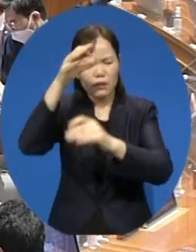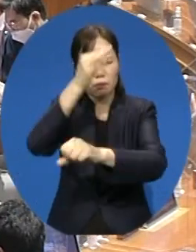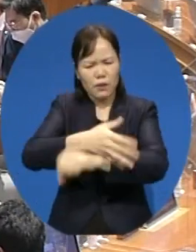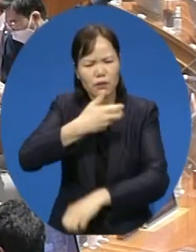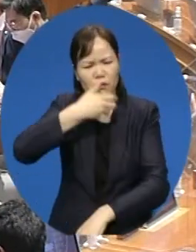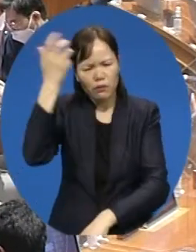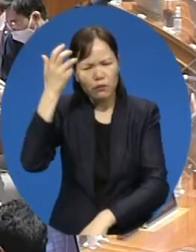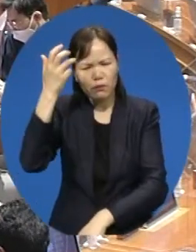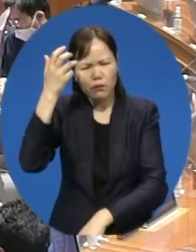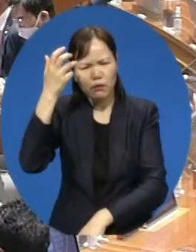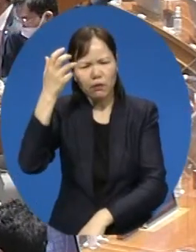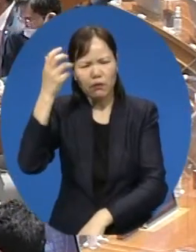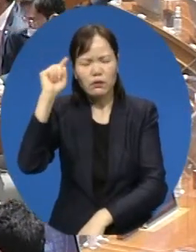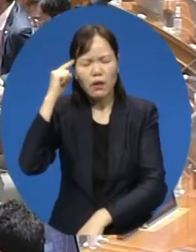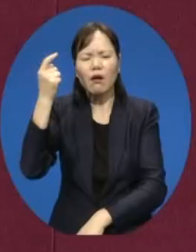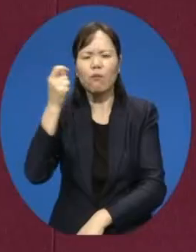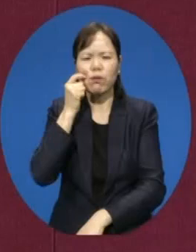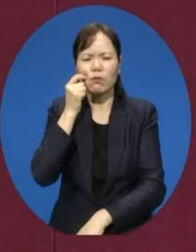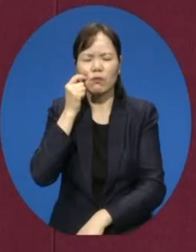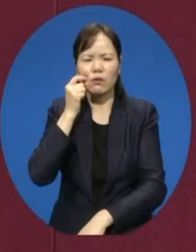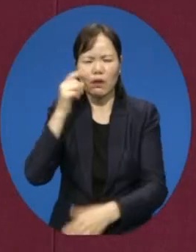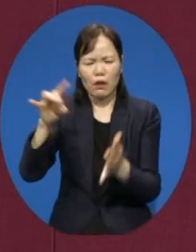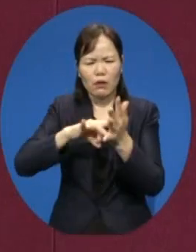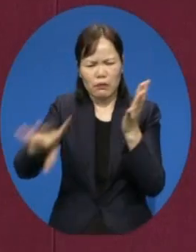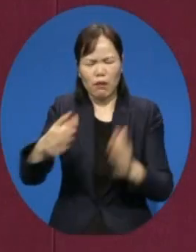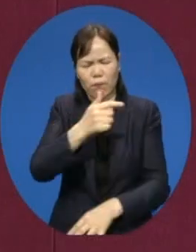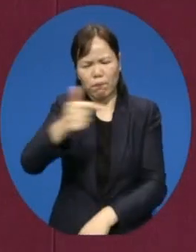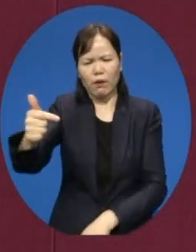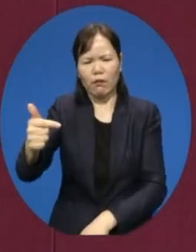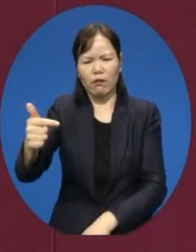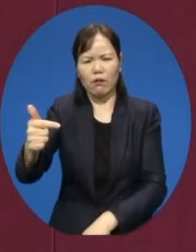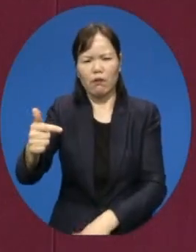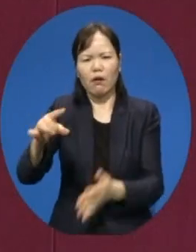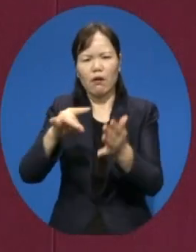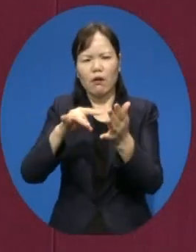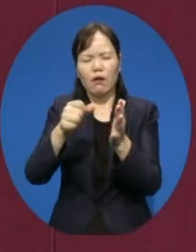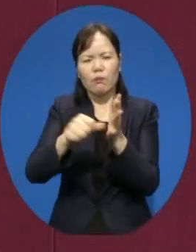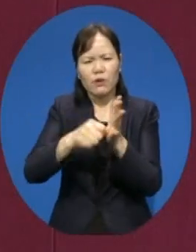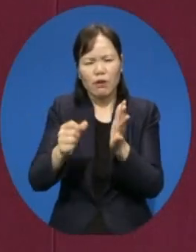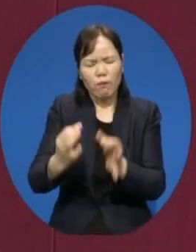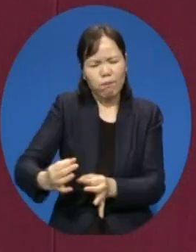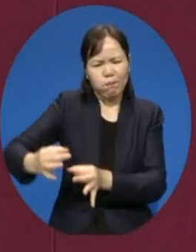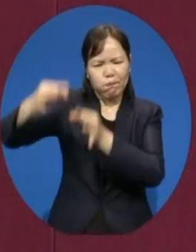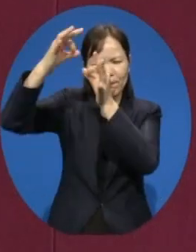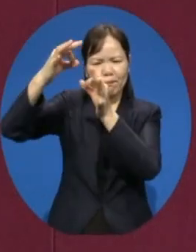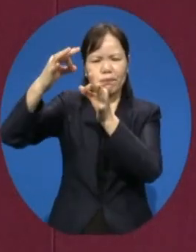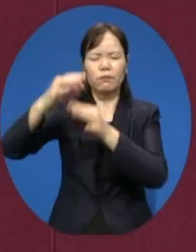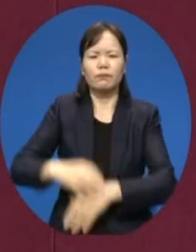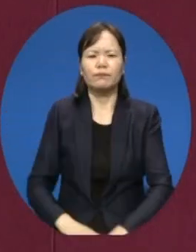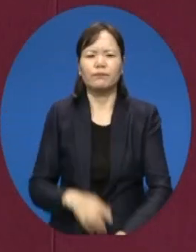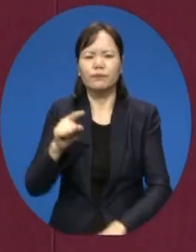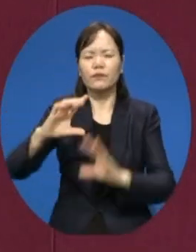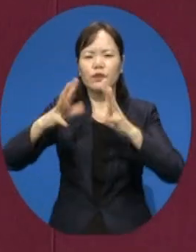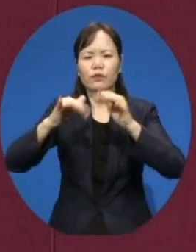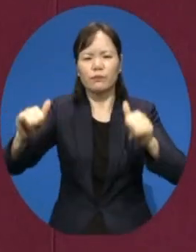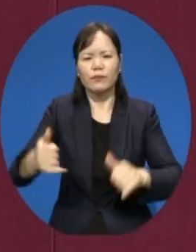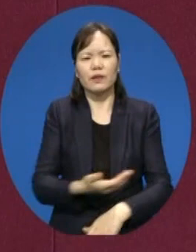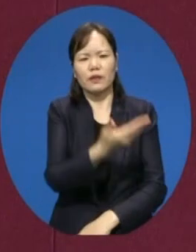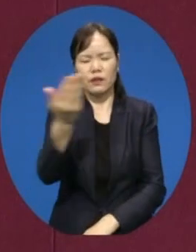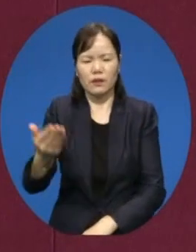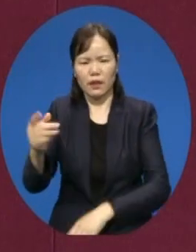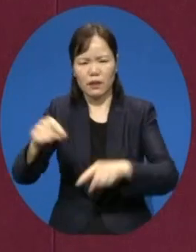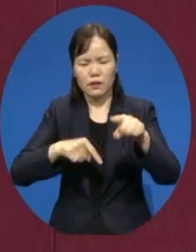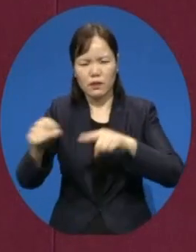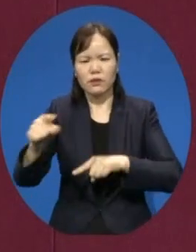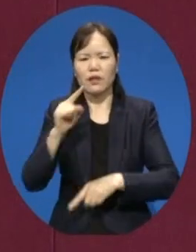꿈은 꿈도 못 꿉니다. 세금 폭탄, 물가 폭탄까지 맞았습니다. 이런 국민들에게 정치한다는